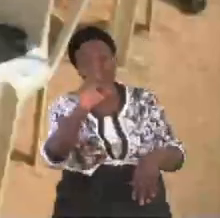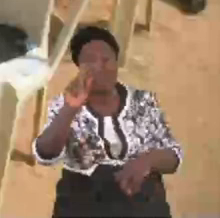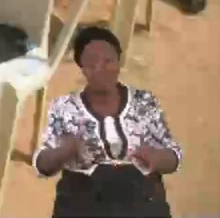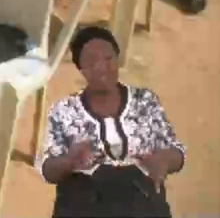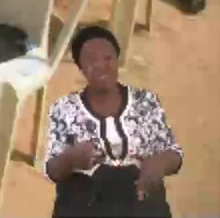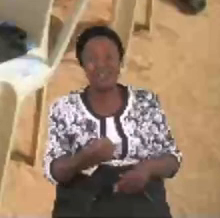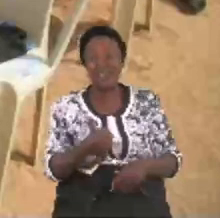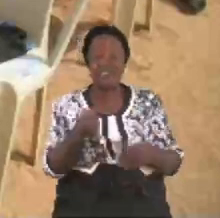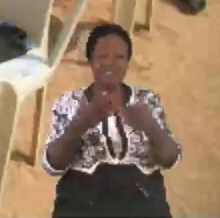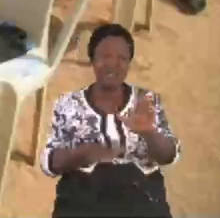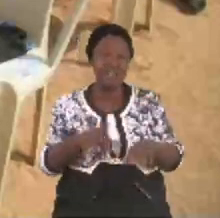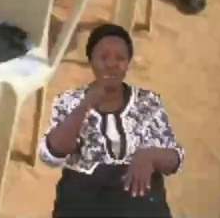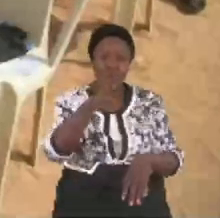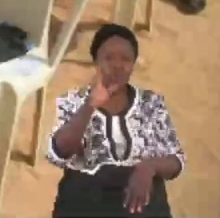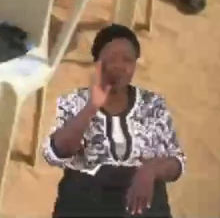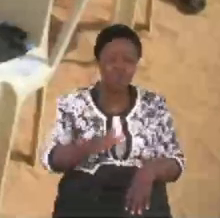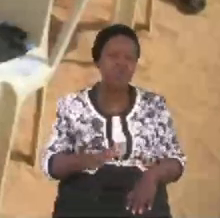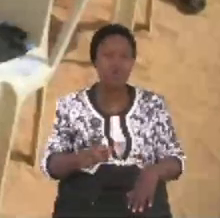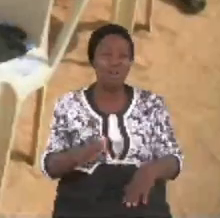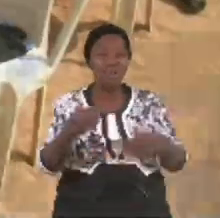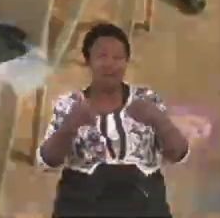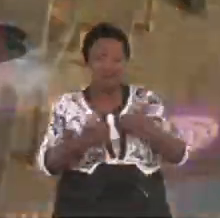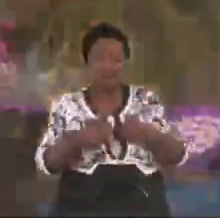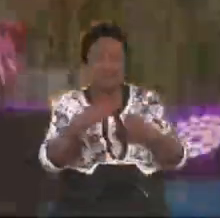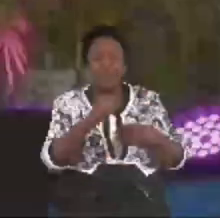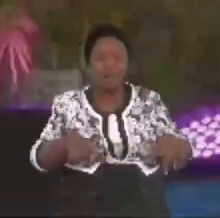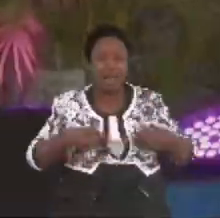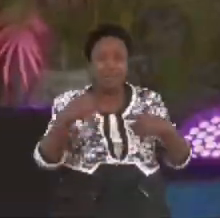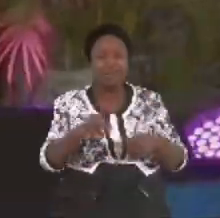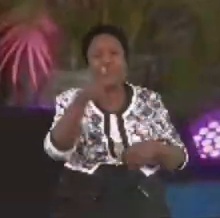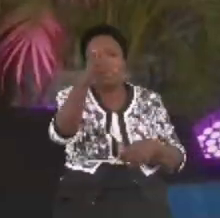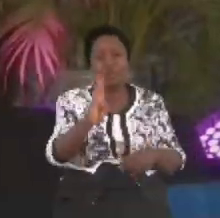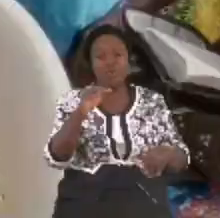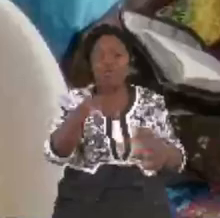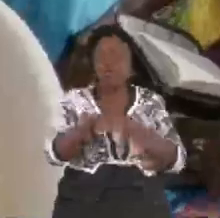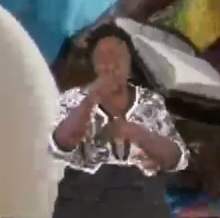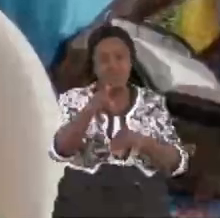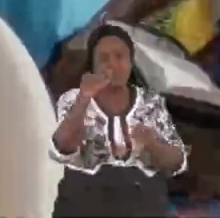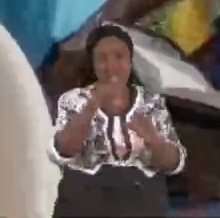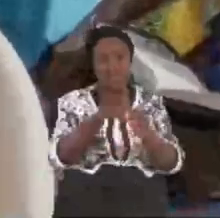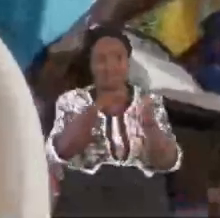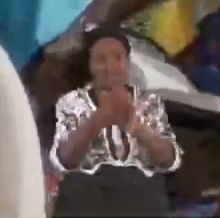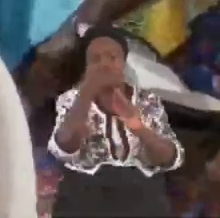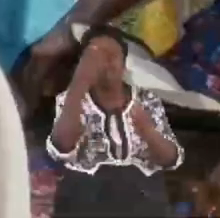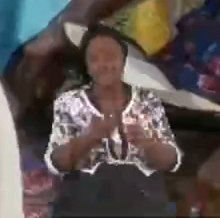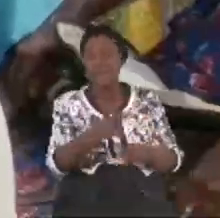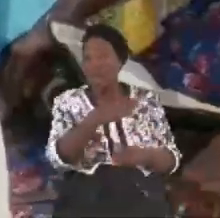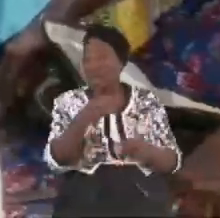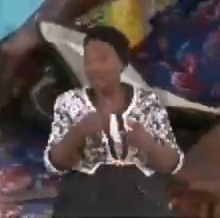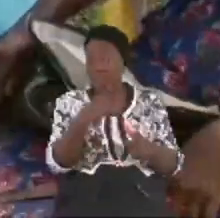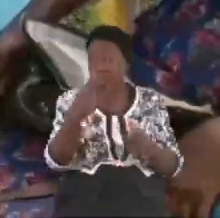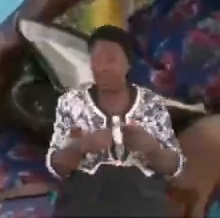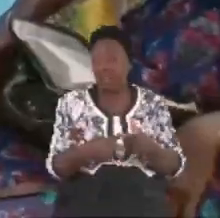d'autre. Tu auras une vie de Dieu en toi au nom de Jésus.